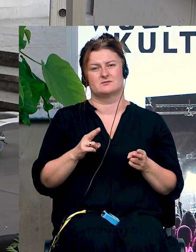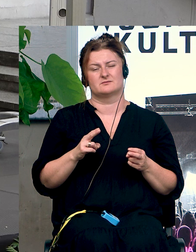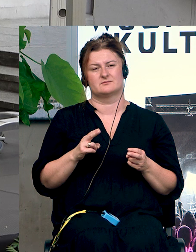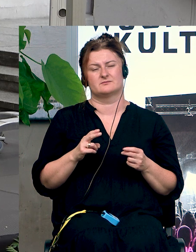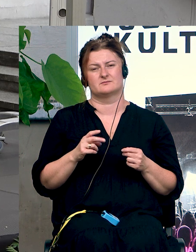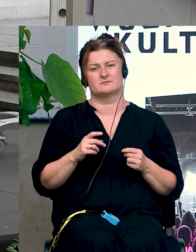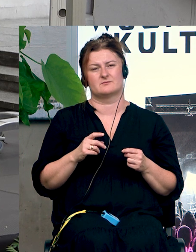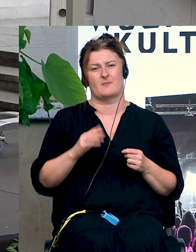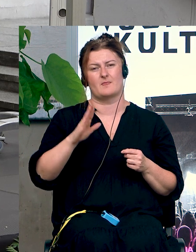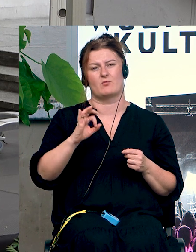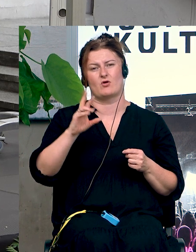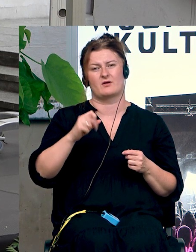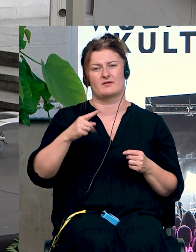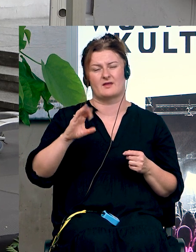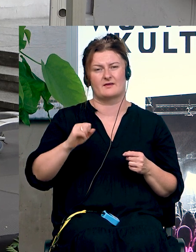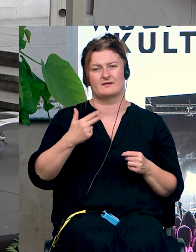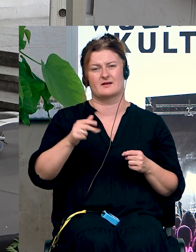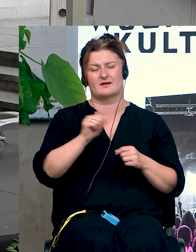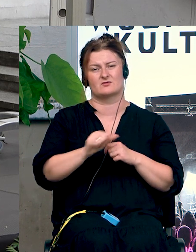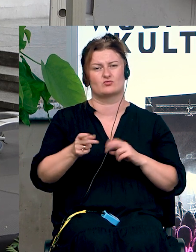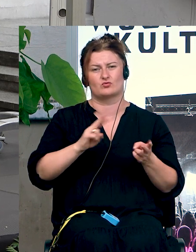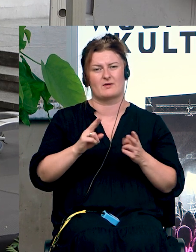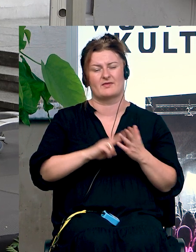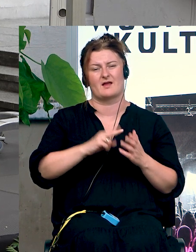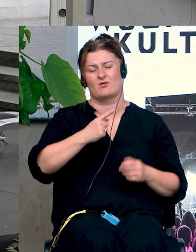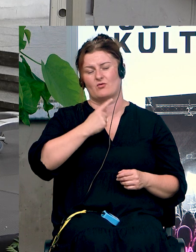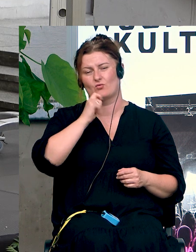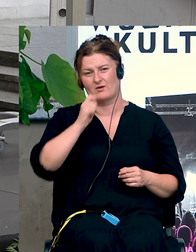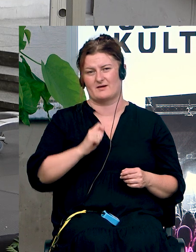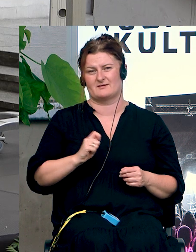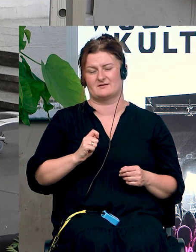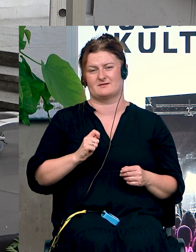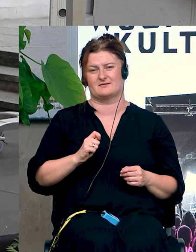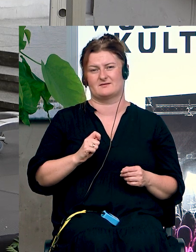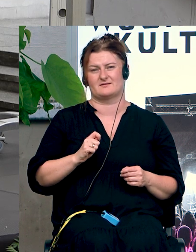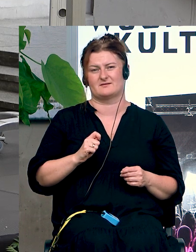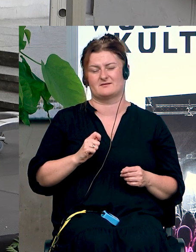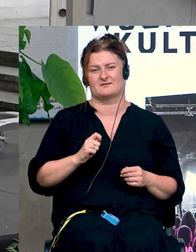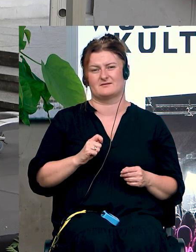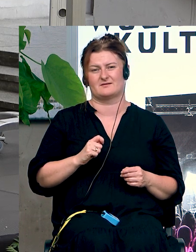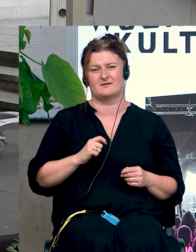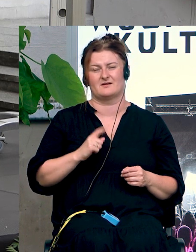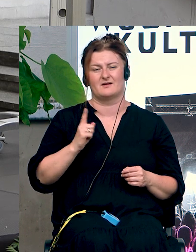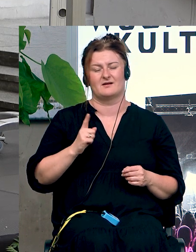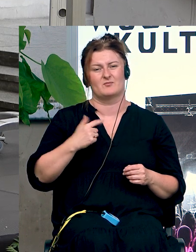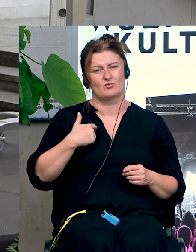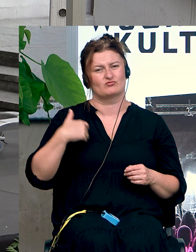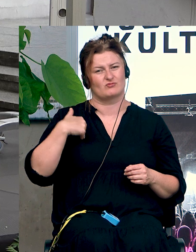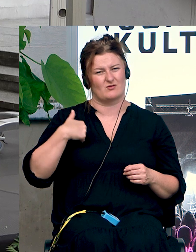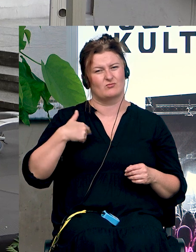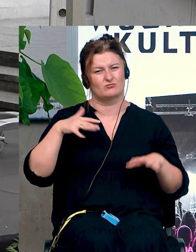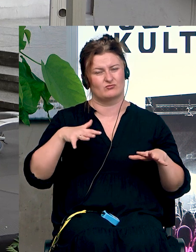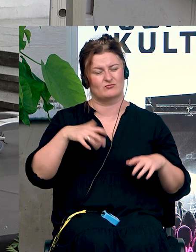inaczej, że Bogdan Zadura nie jest tłumaczony na ukraiński i Juri właśnie wyraził bardzo duży żal i też jakby